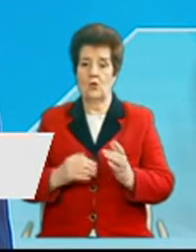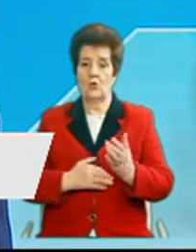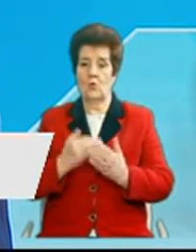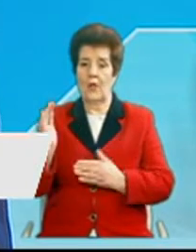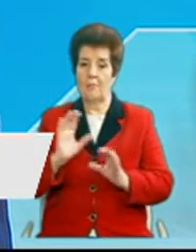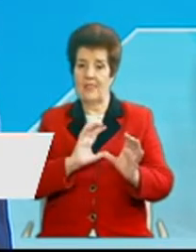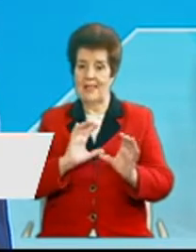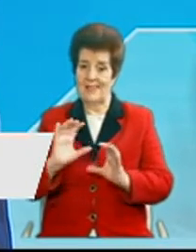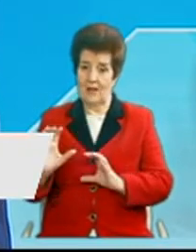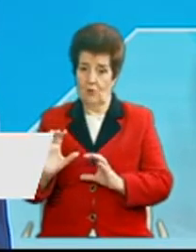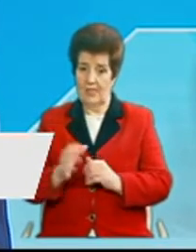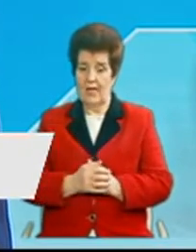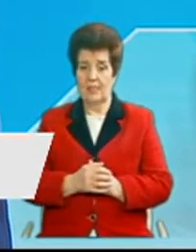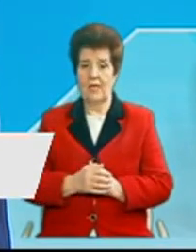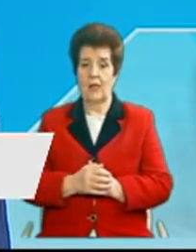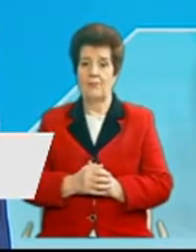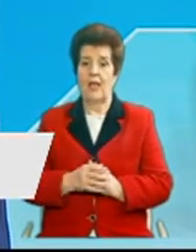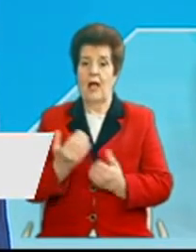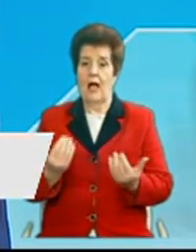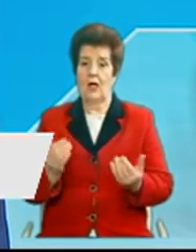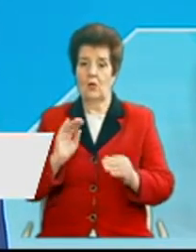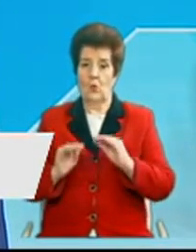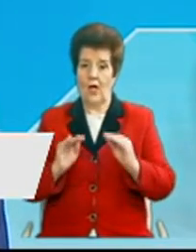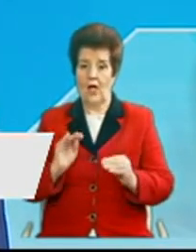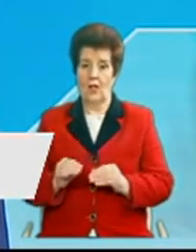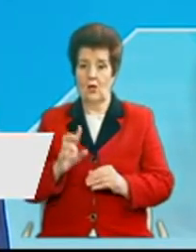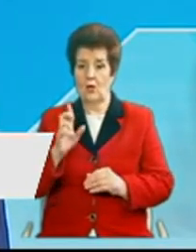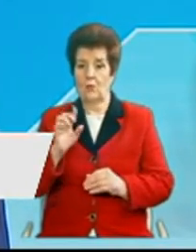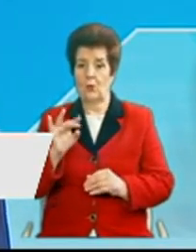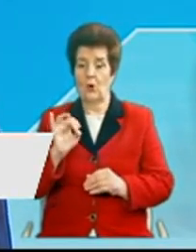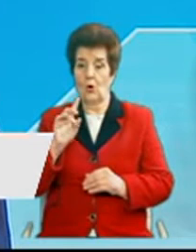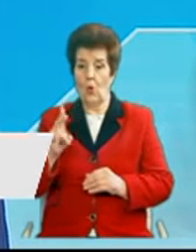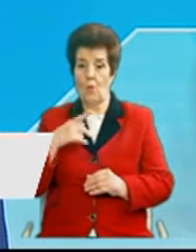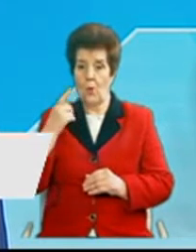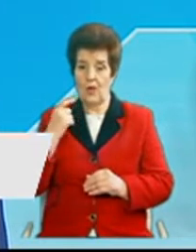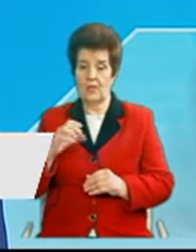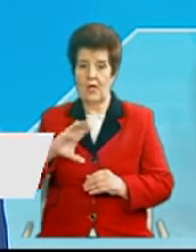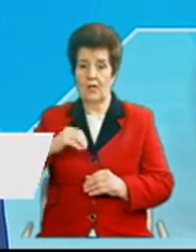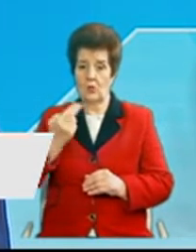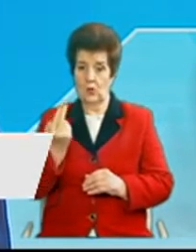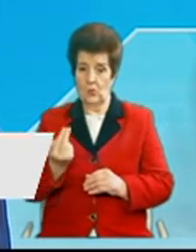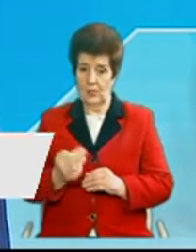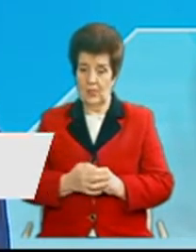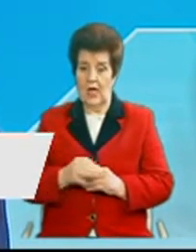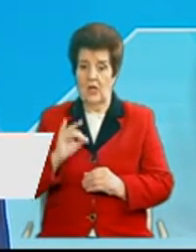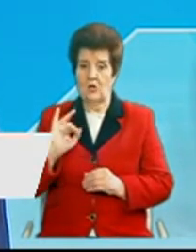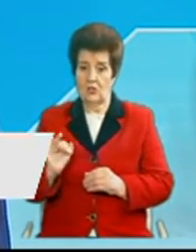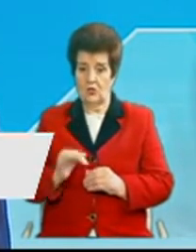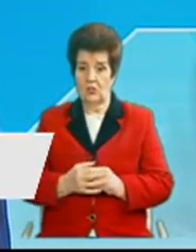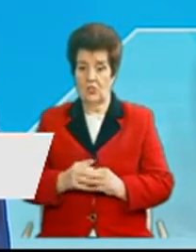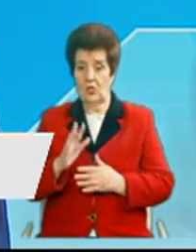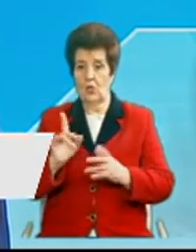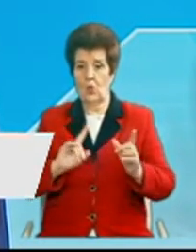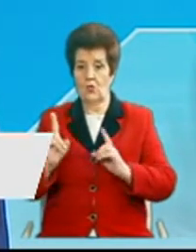Securitate. Fiindcă actuala componență pare a fi un birou politic a Partidului Socialiștilor și nici de cum un